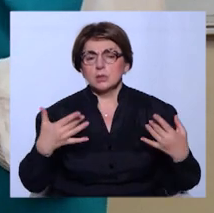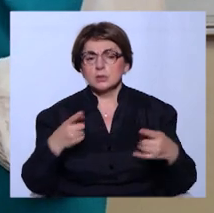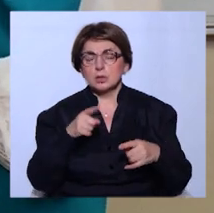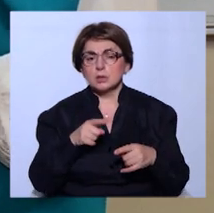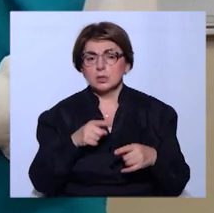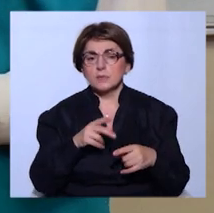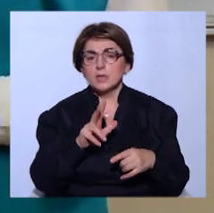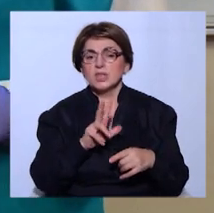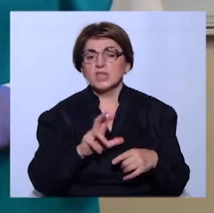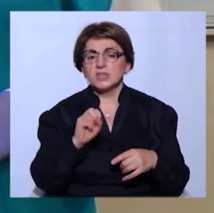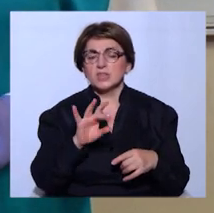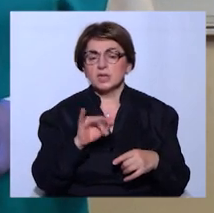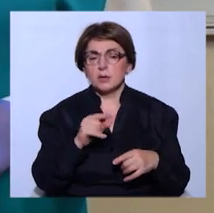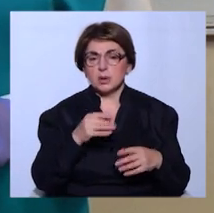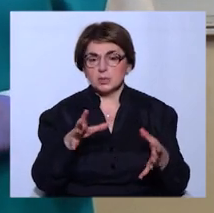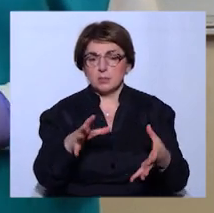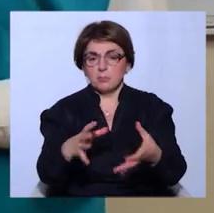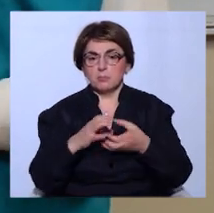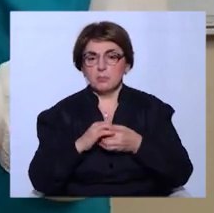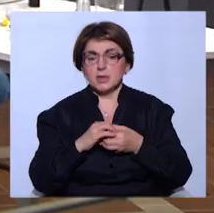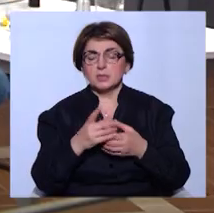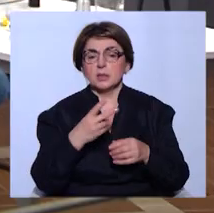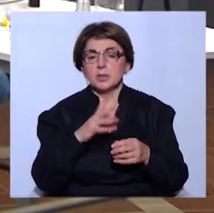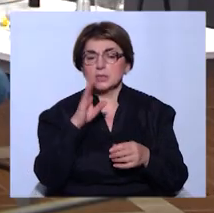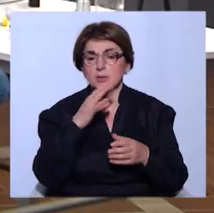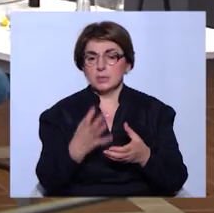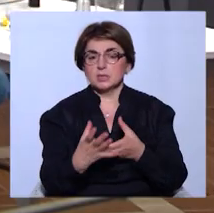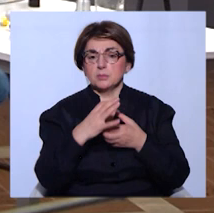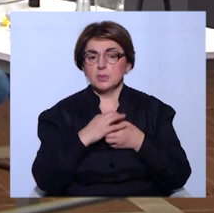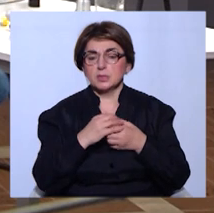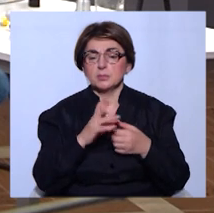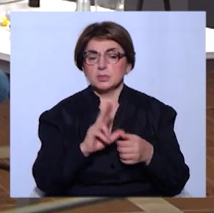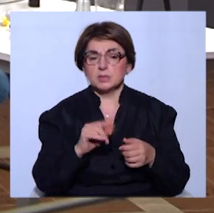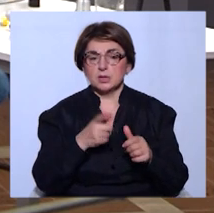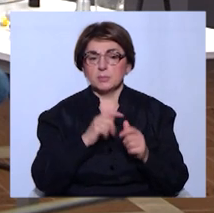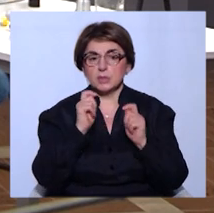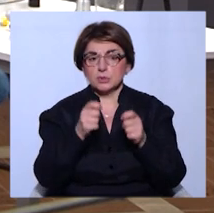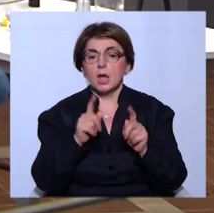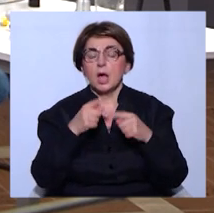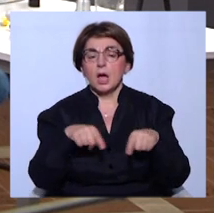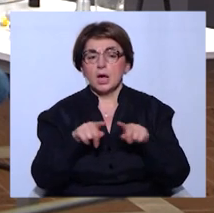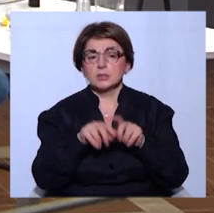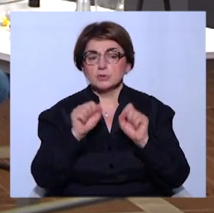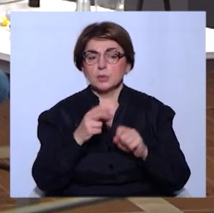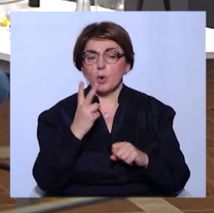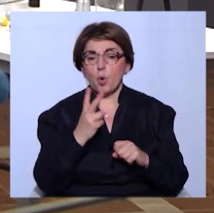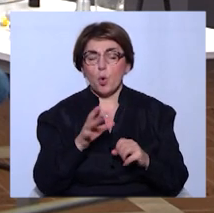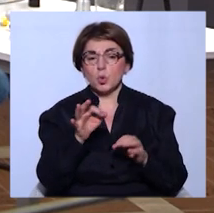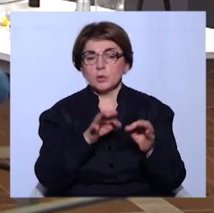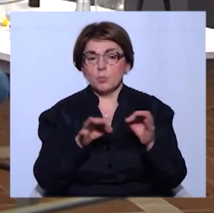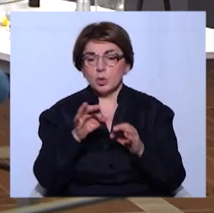და ჰიდრირება, წყალბადის მიერთებას ჰიდრირება ეწოდება. ასევე შეგვიძლია მივიღოთ ორი